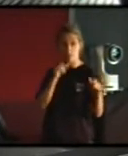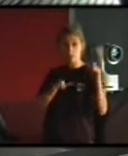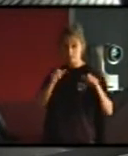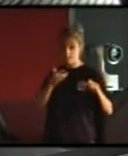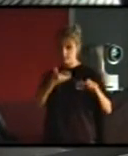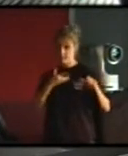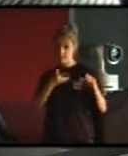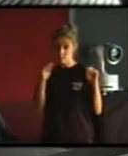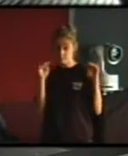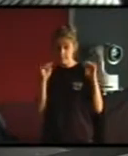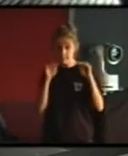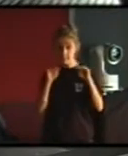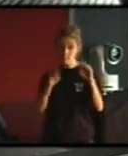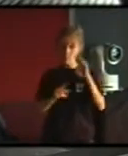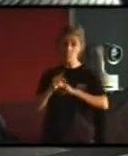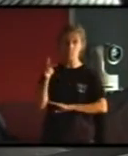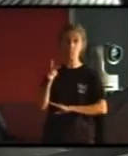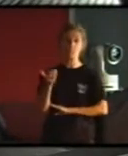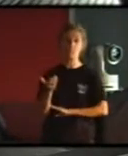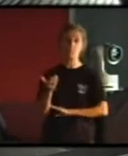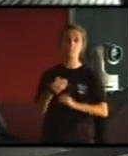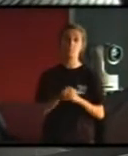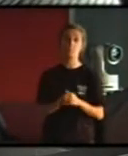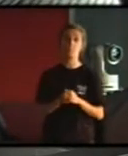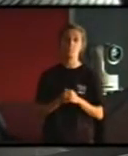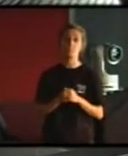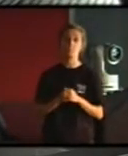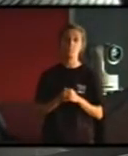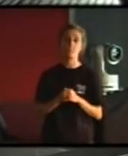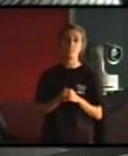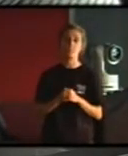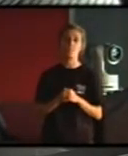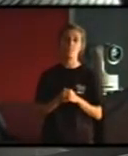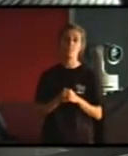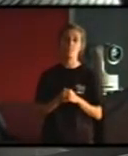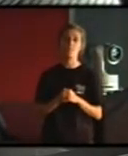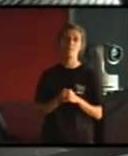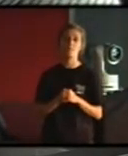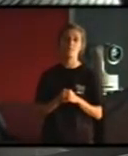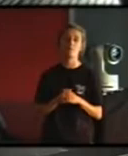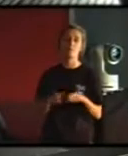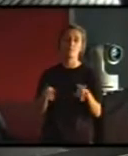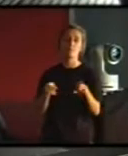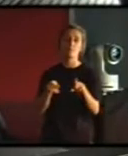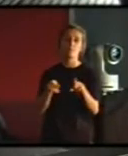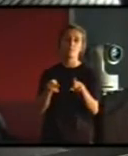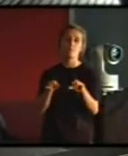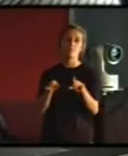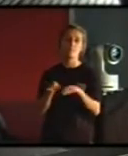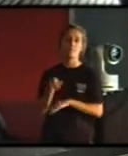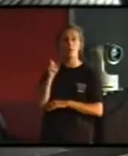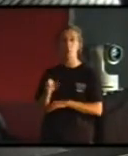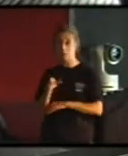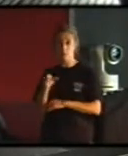Et c'est ça qui est intéressant. C'est oui. Le même cas d'ailleurs comme pour la Frauenkirche à Dresde. Les gens qui peuvent s'attacher à